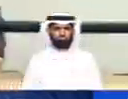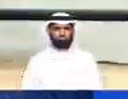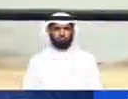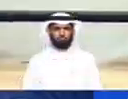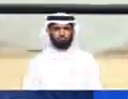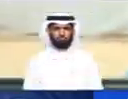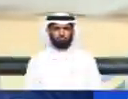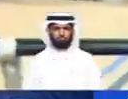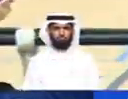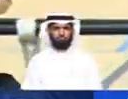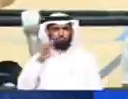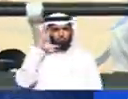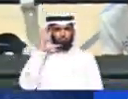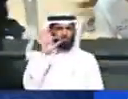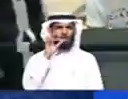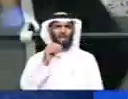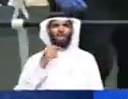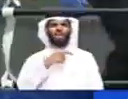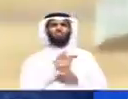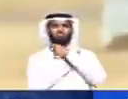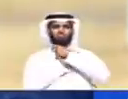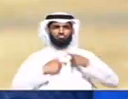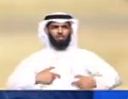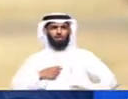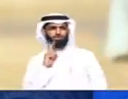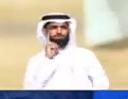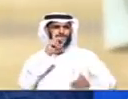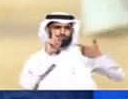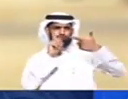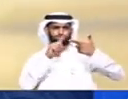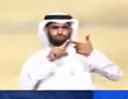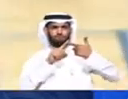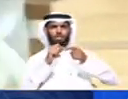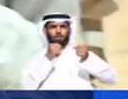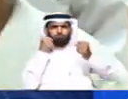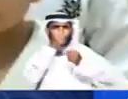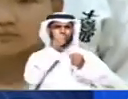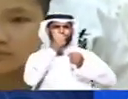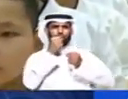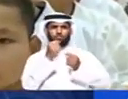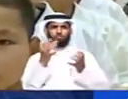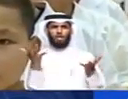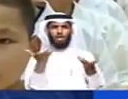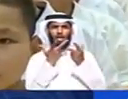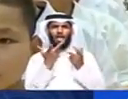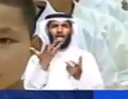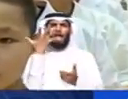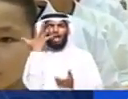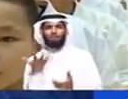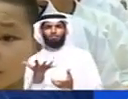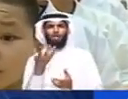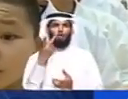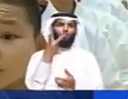كما حقق اللاعب الأدهم السبيعي المركز الثاني فئة ثلاثي الفنون القتالية لوزن فوق 75